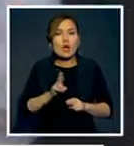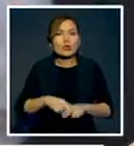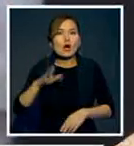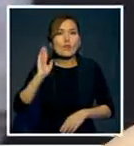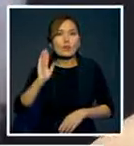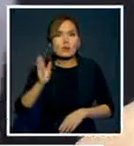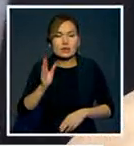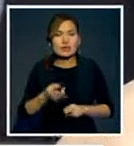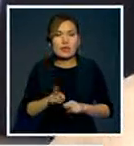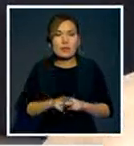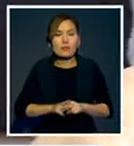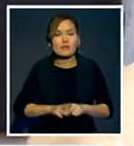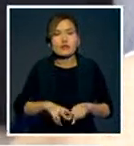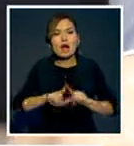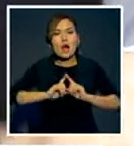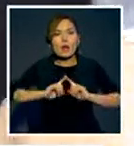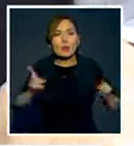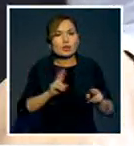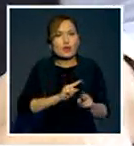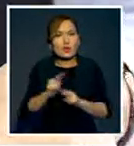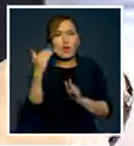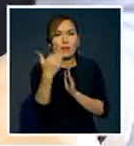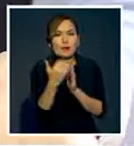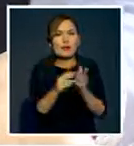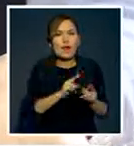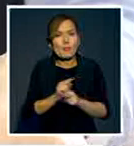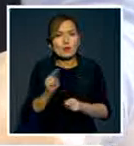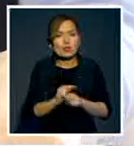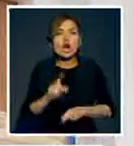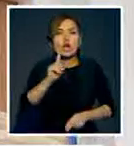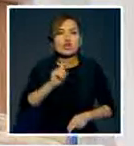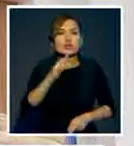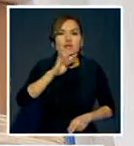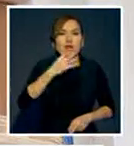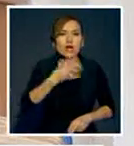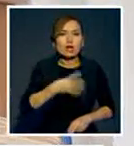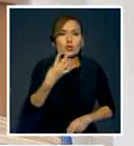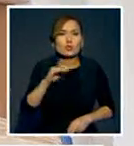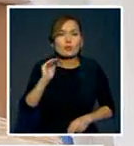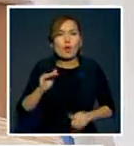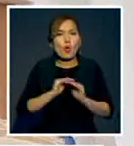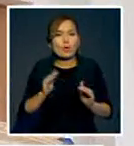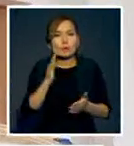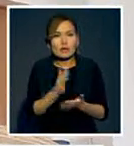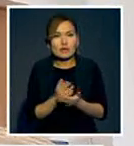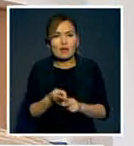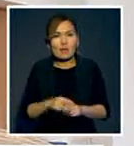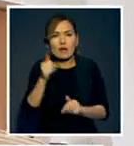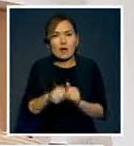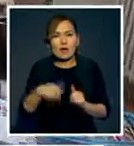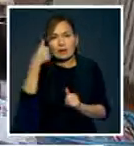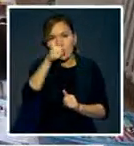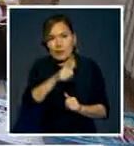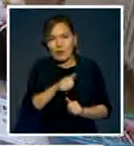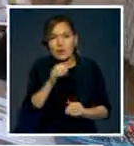дейді мамандар. Осы күнге дейін инклюзивті оқу жүйесімен білім алып жатқан 144 мың оқушы бар. Алайда олардың саны жыл